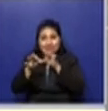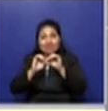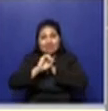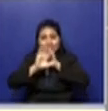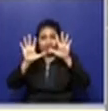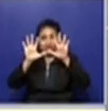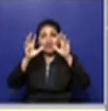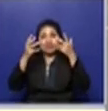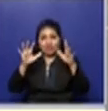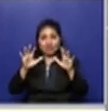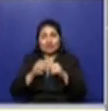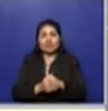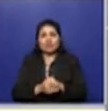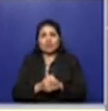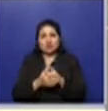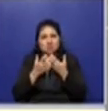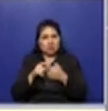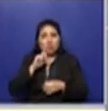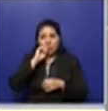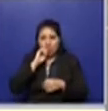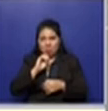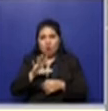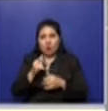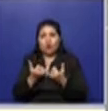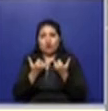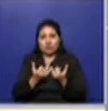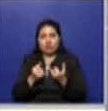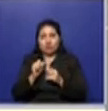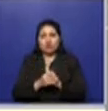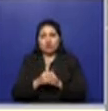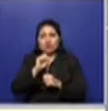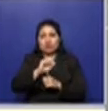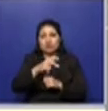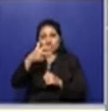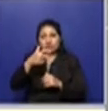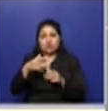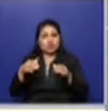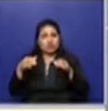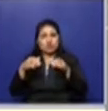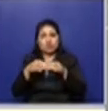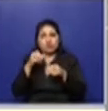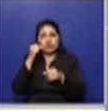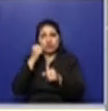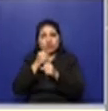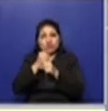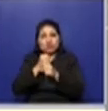นนะครับว่ายืนยันความเป็นสถานะขององค์กรสาธารณ